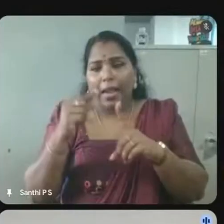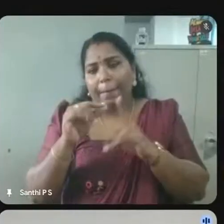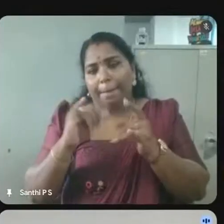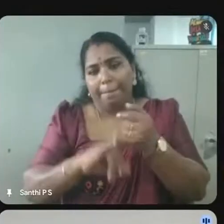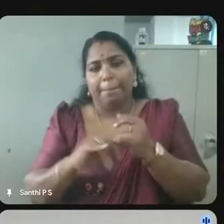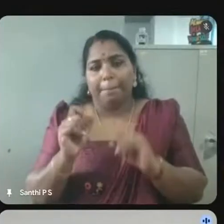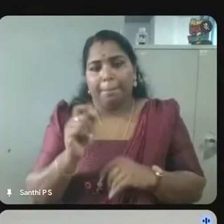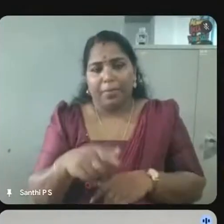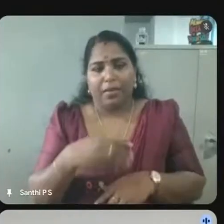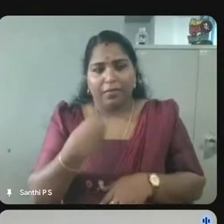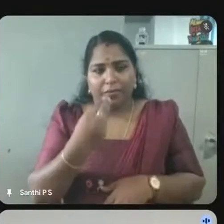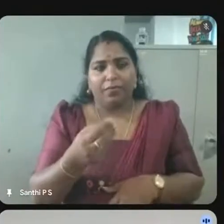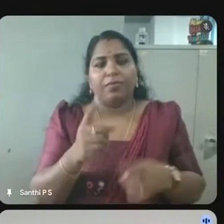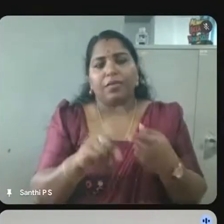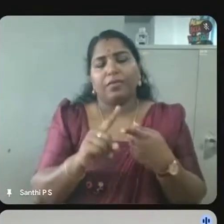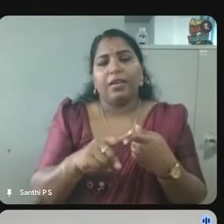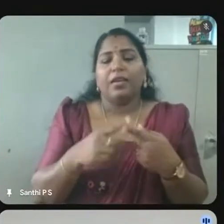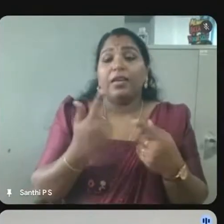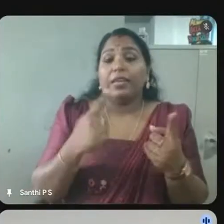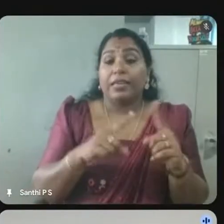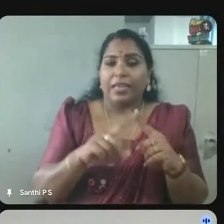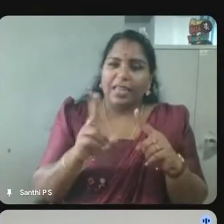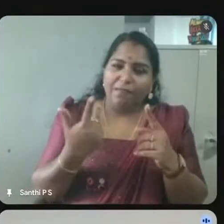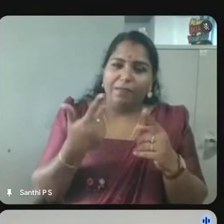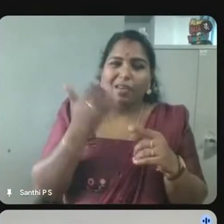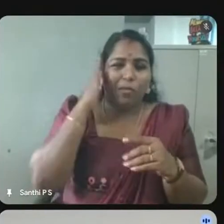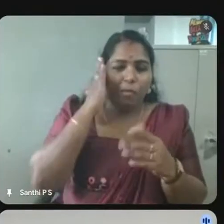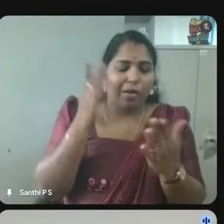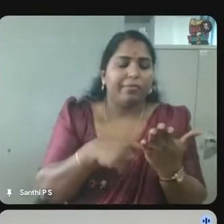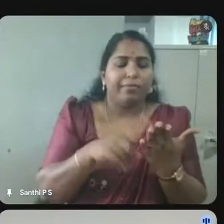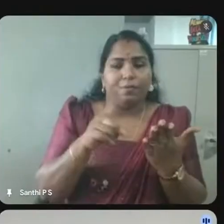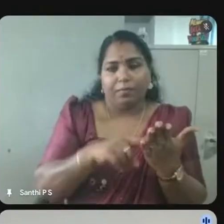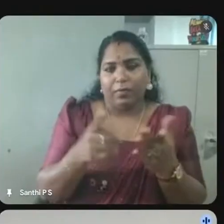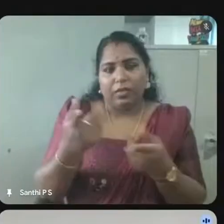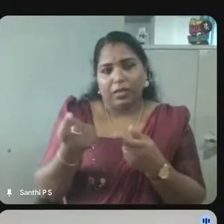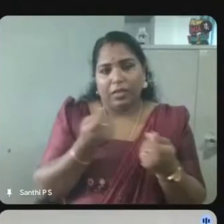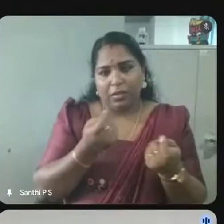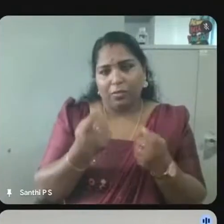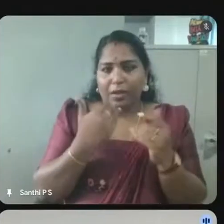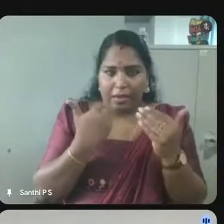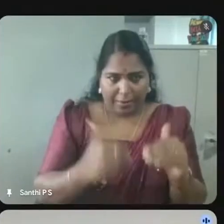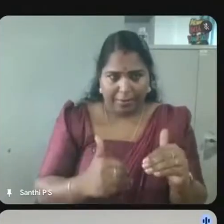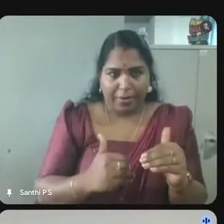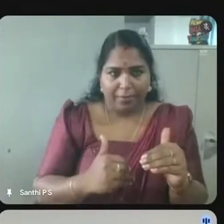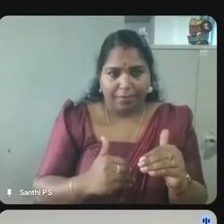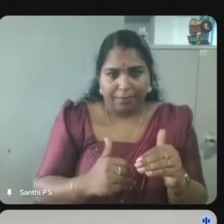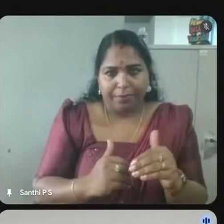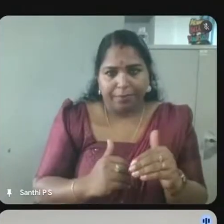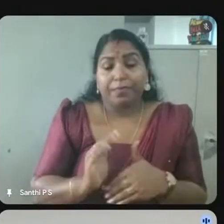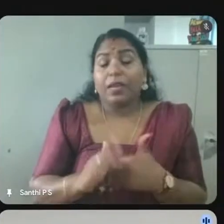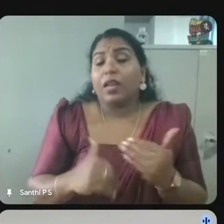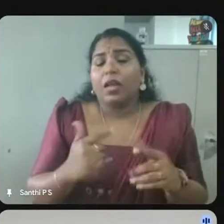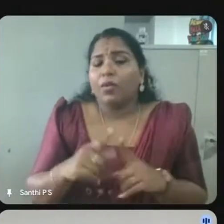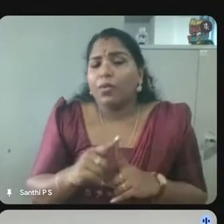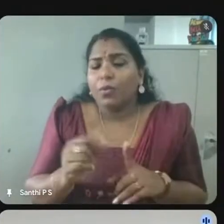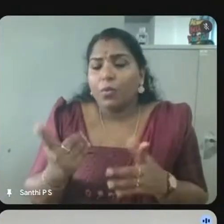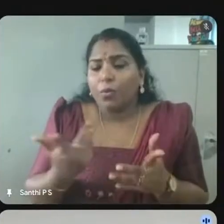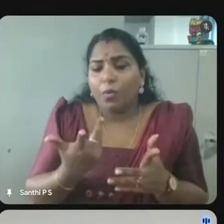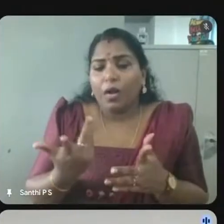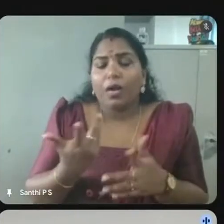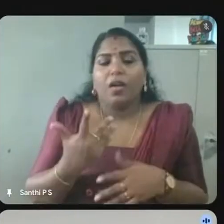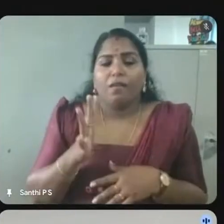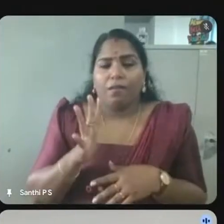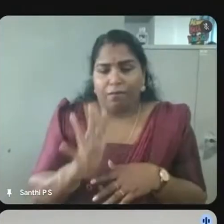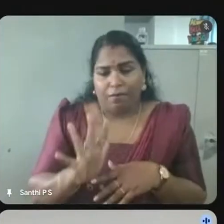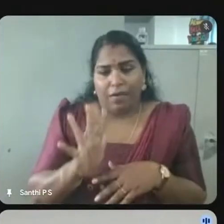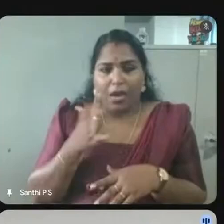ഏറ്റവും ആദ്യം എഴുതിയിരിക്കുന്നത് സ്ക്രീൻ സമയം പരിമിതപ്പെടുത്തുക എന്നുള്ളതാണ്. അത് പലപ്പോഴും നമുക്ക് പോസിബിൾ അല്ല. അതുകൊണ്ട് തന്നെ നമുക്ക് അതിനെന്ത് ചെയ്യാം എന്നുള്ളത് ഒരു 5B